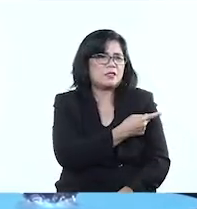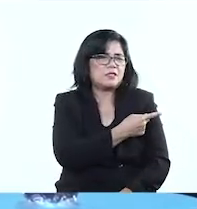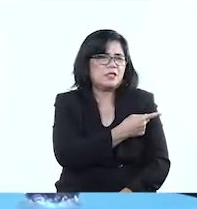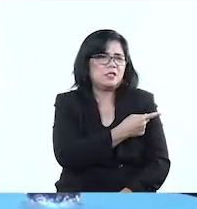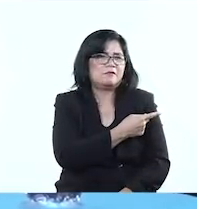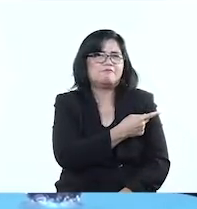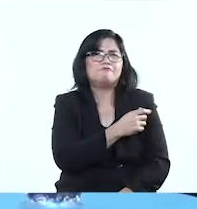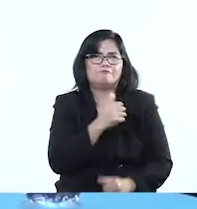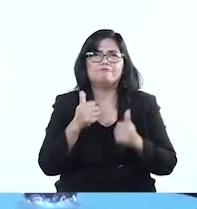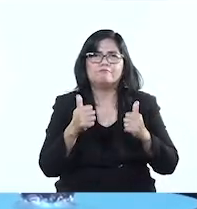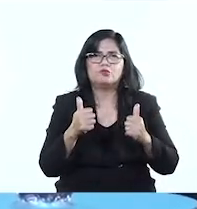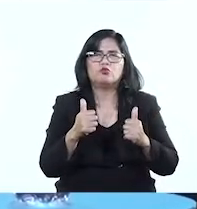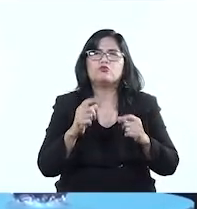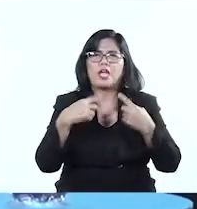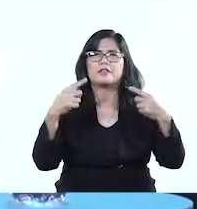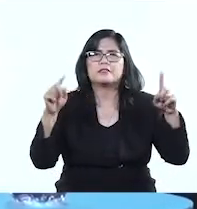sempurna